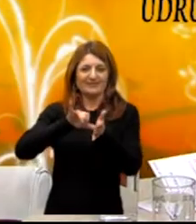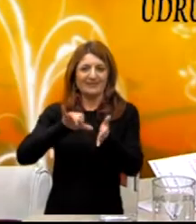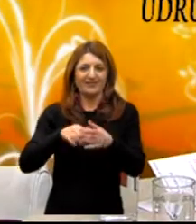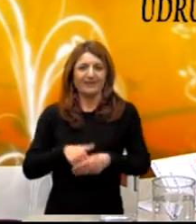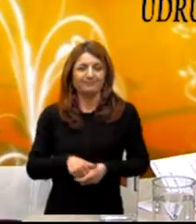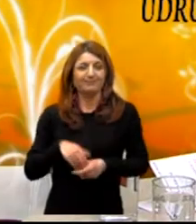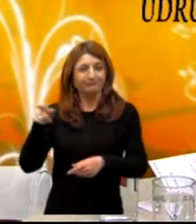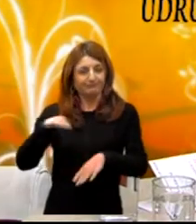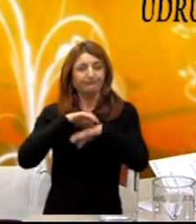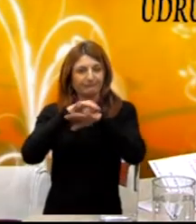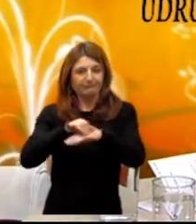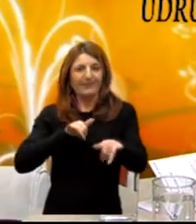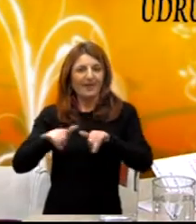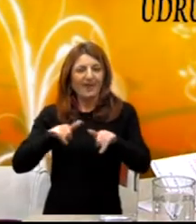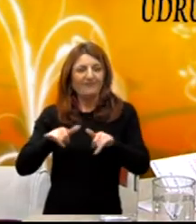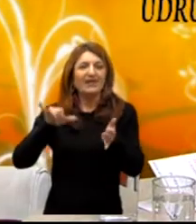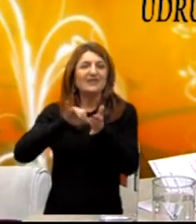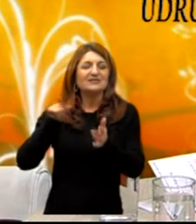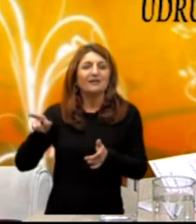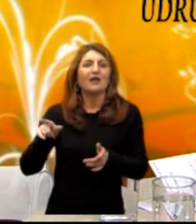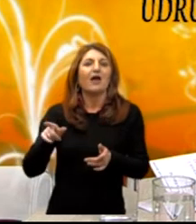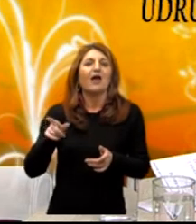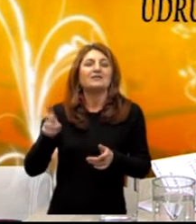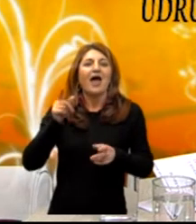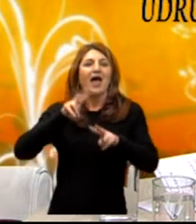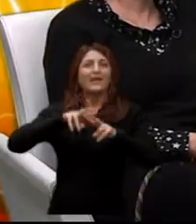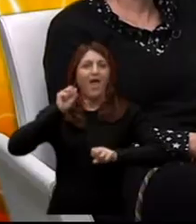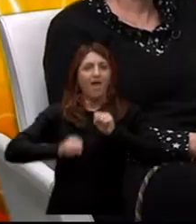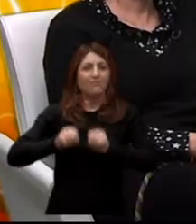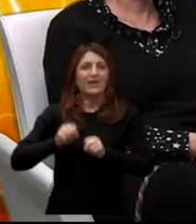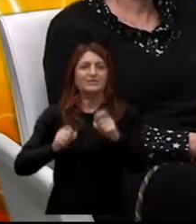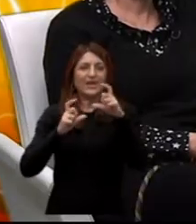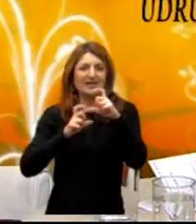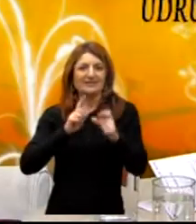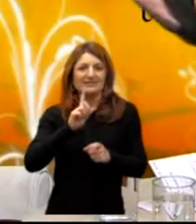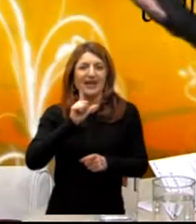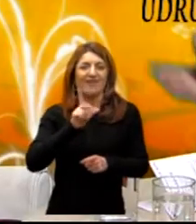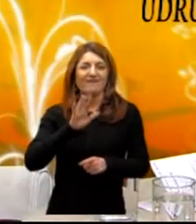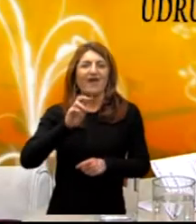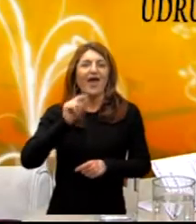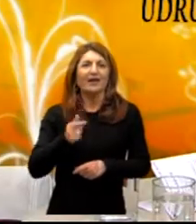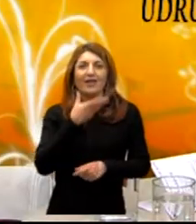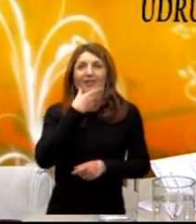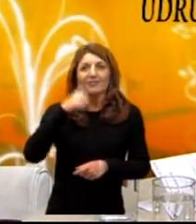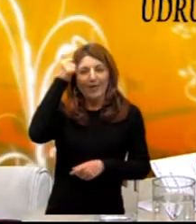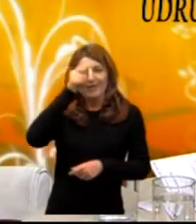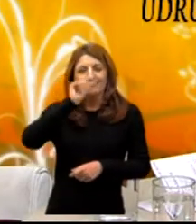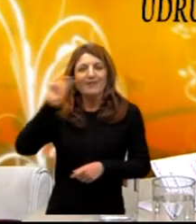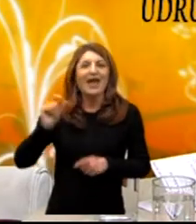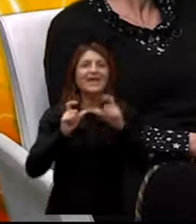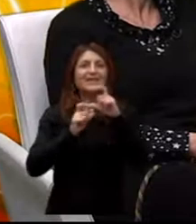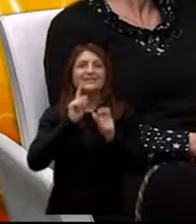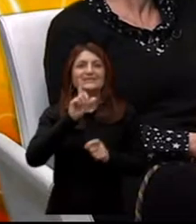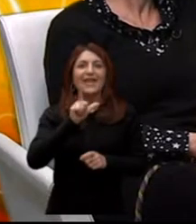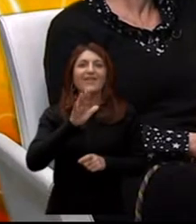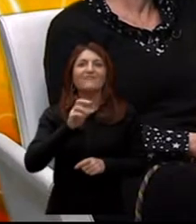ste ravnatelj centra za rehabilitaciju Silver. Tako je. Evo, prekrasno je reći Silver. Zašto Silver? Pa Silver je